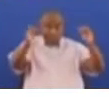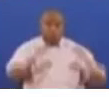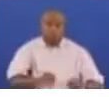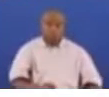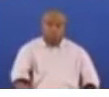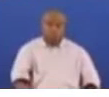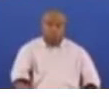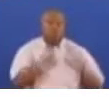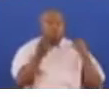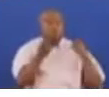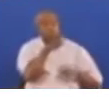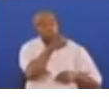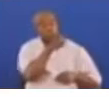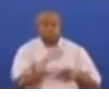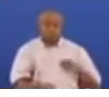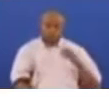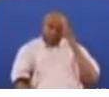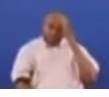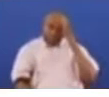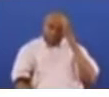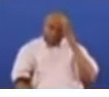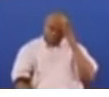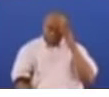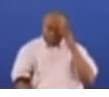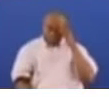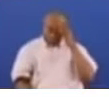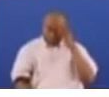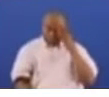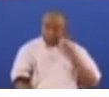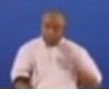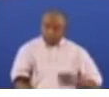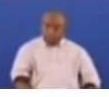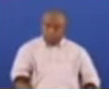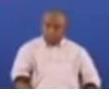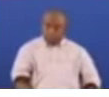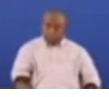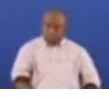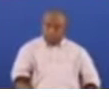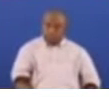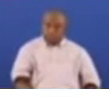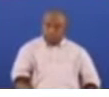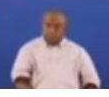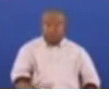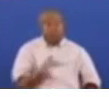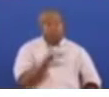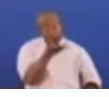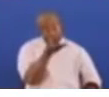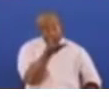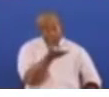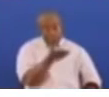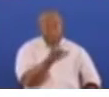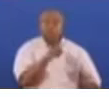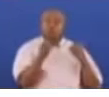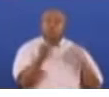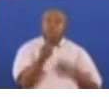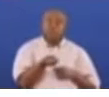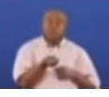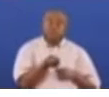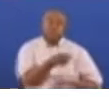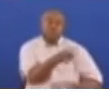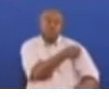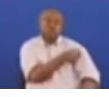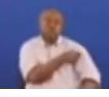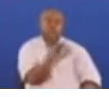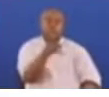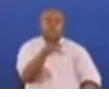Mheshimiwa Spika amesema chanjo ya JJ imeletwa kwa sababu watu wamekula pesa. Tukamwambia